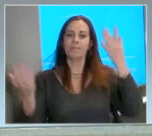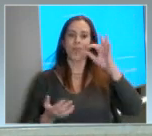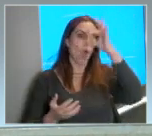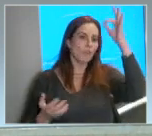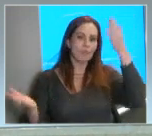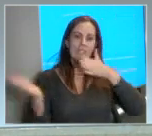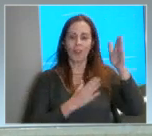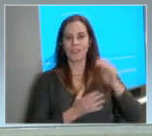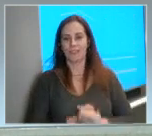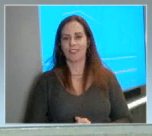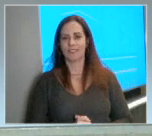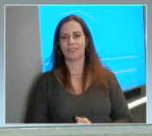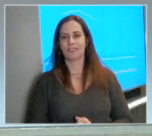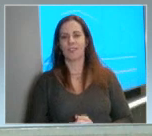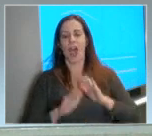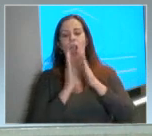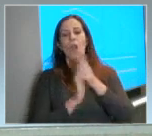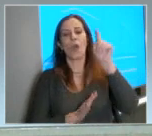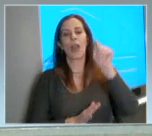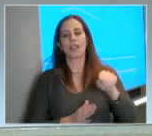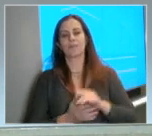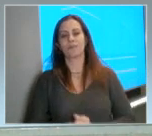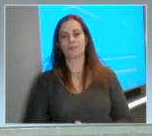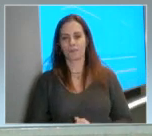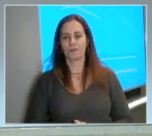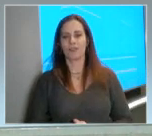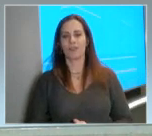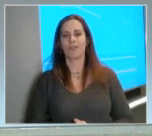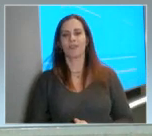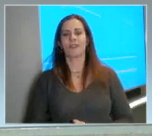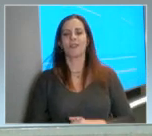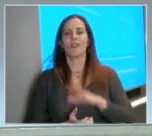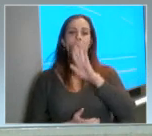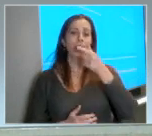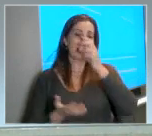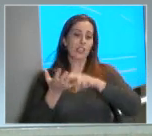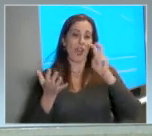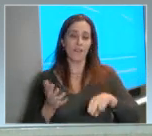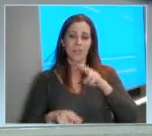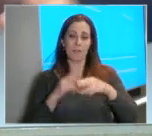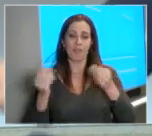כוכבים שיסתדרו. אולי יקצרו תקופת הפרקה. כל יכול להיות. אולי ביבי סוף סוף פשוט ילך הביתה